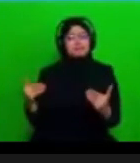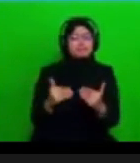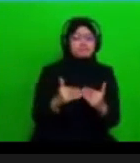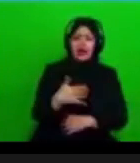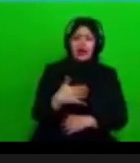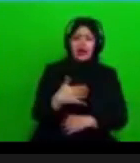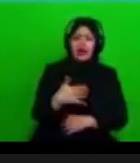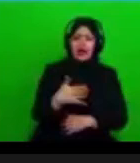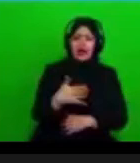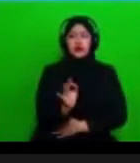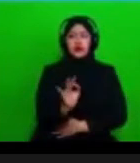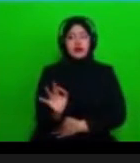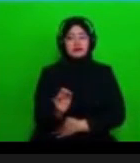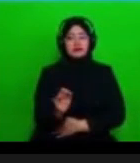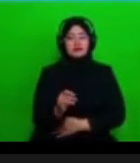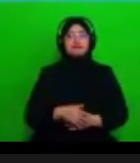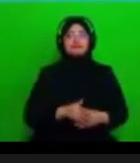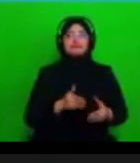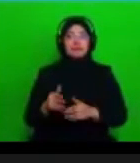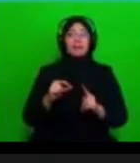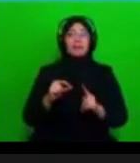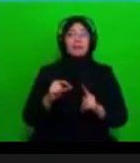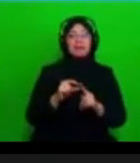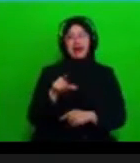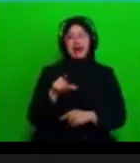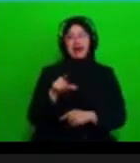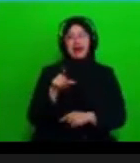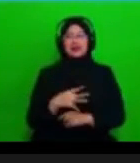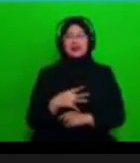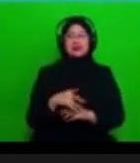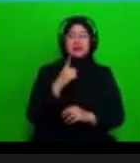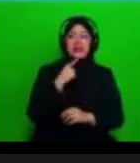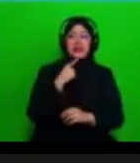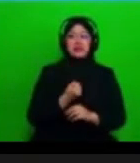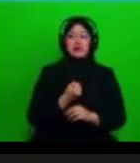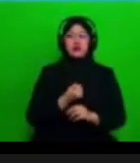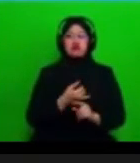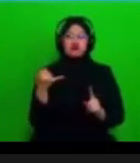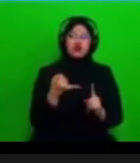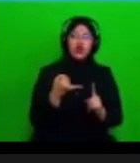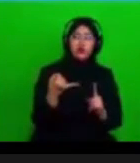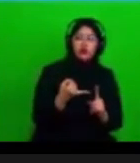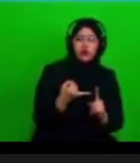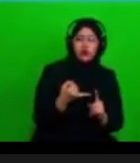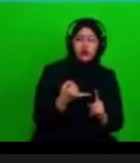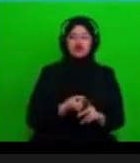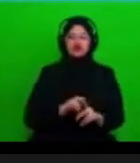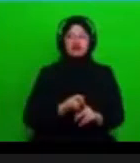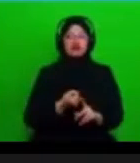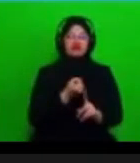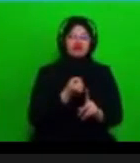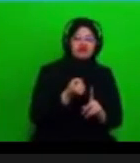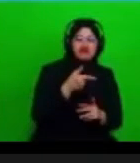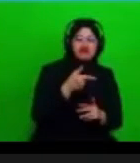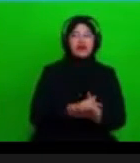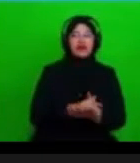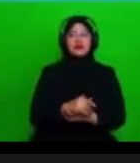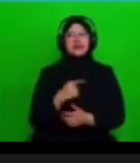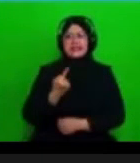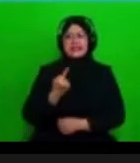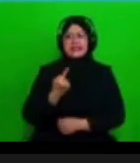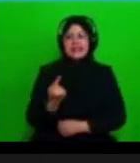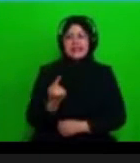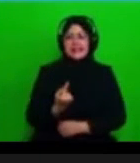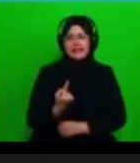Nah, kita juga masih punya PR yaitu perundungan, yang mana sekian persen siswa Indonesia ini mengalami perundungan. Dan ini